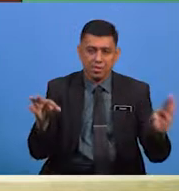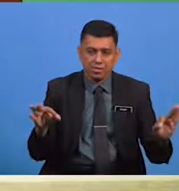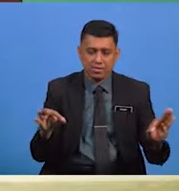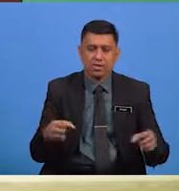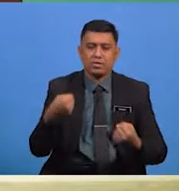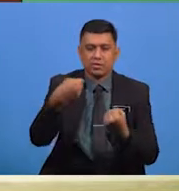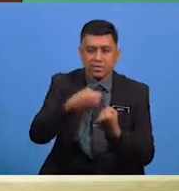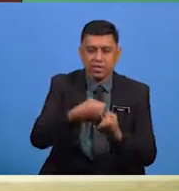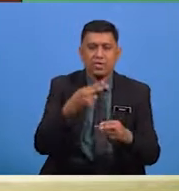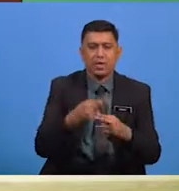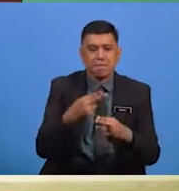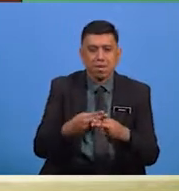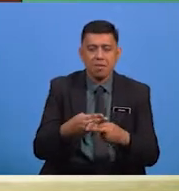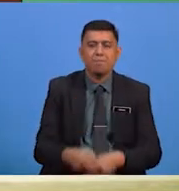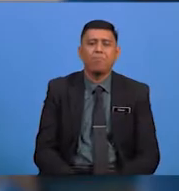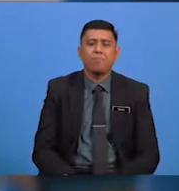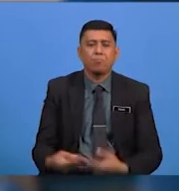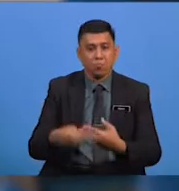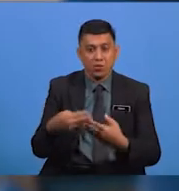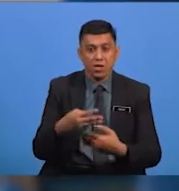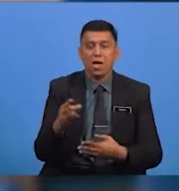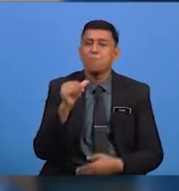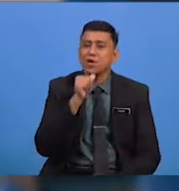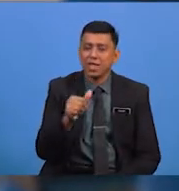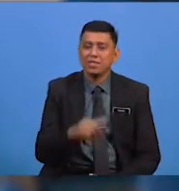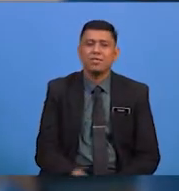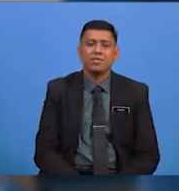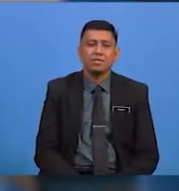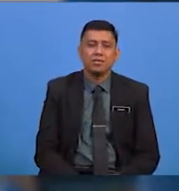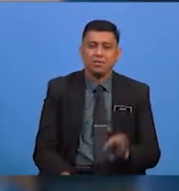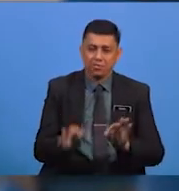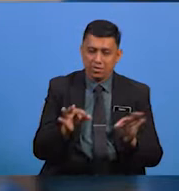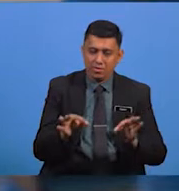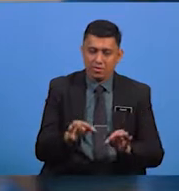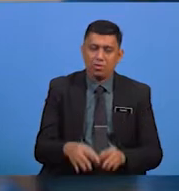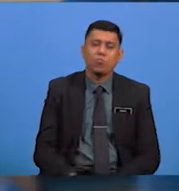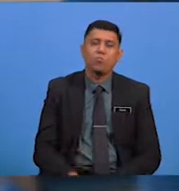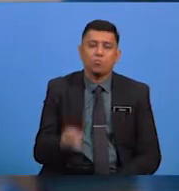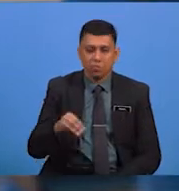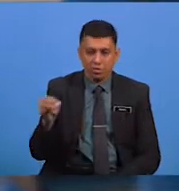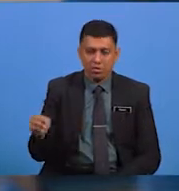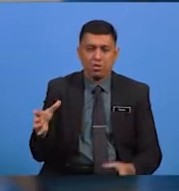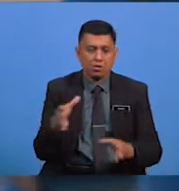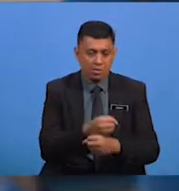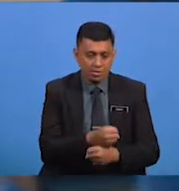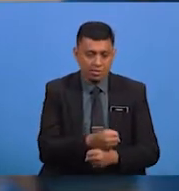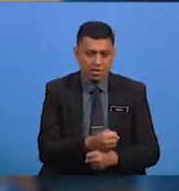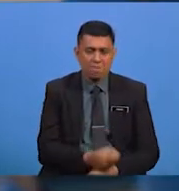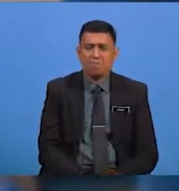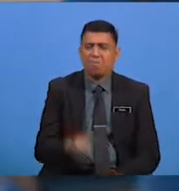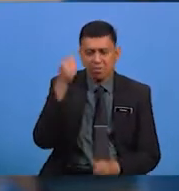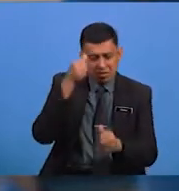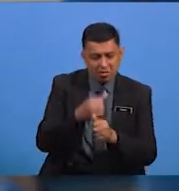atau frasa sendi nama. Mudah bukan? Jika murid-murid dapat